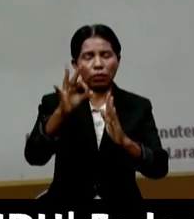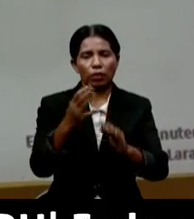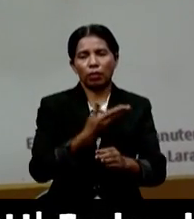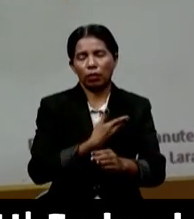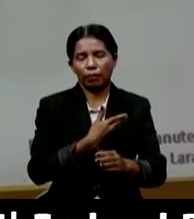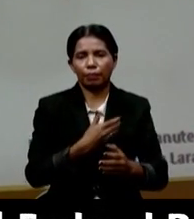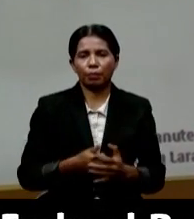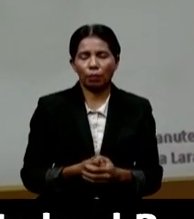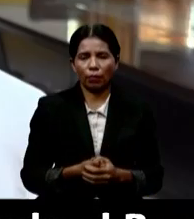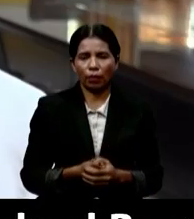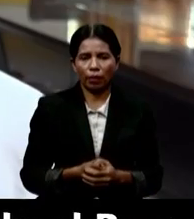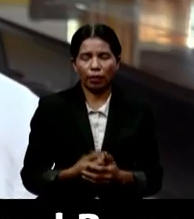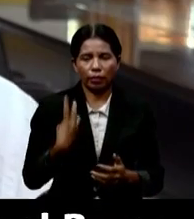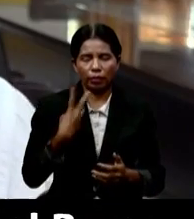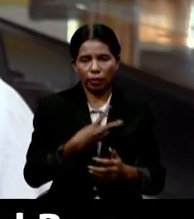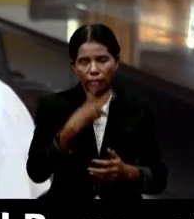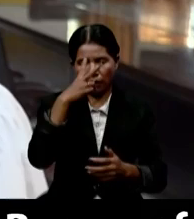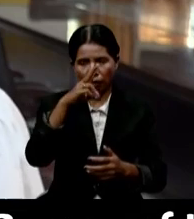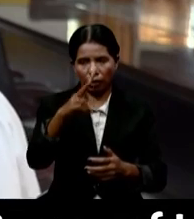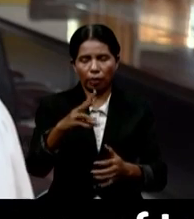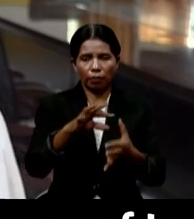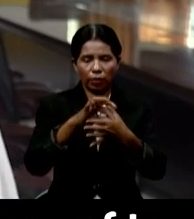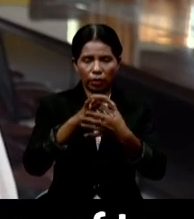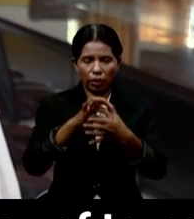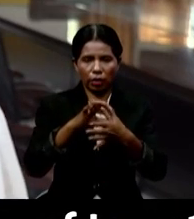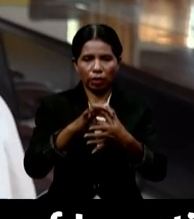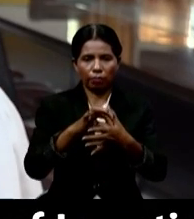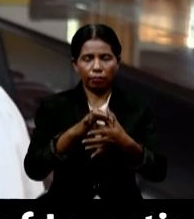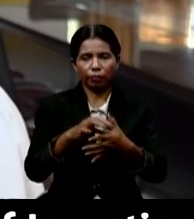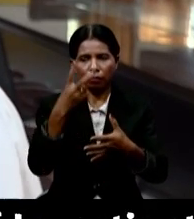a inflação, maca ia parte bana, lhe vai a ampoto, nebem maca